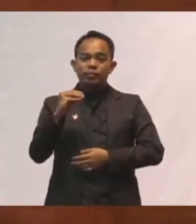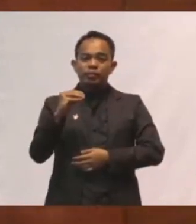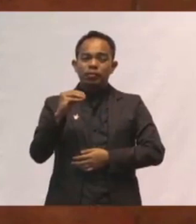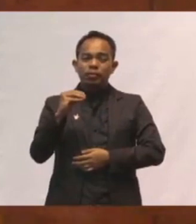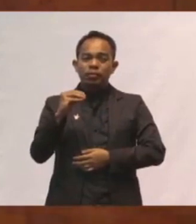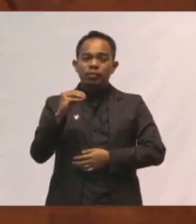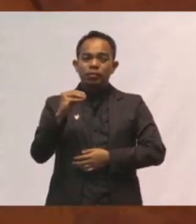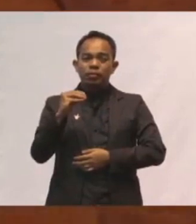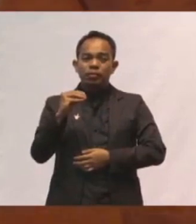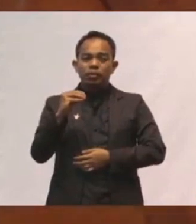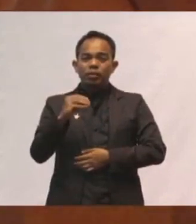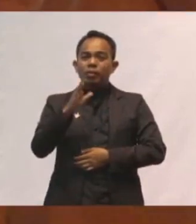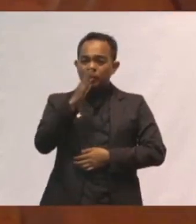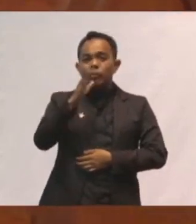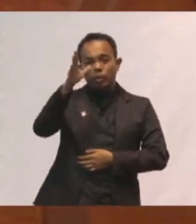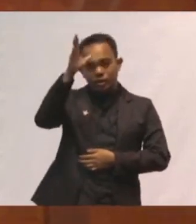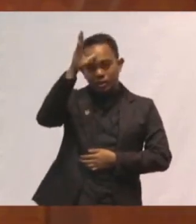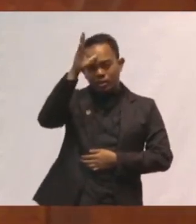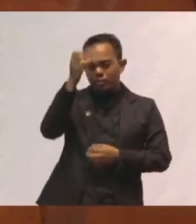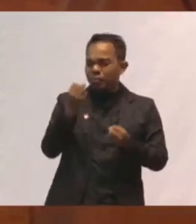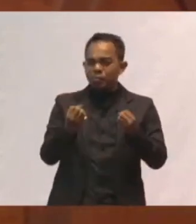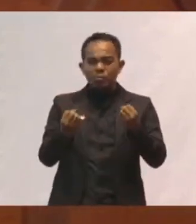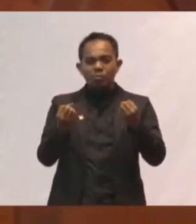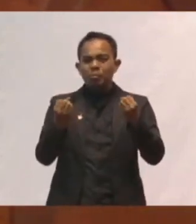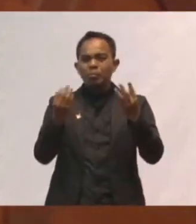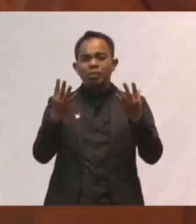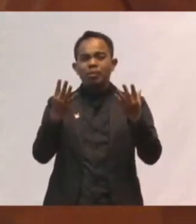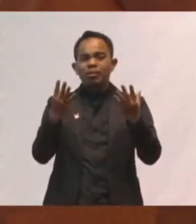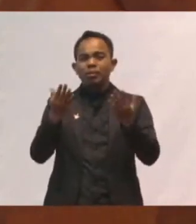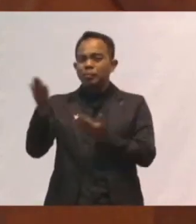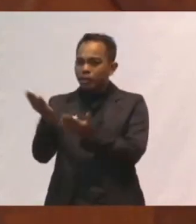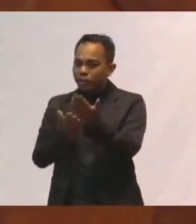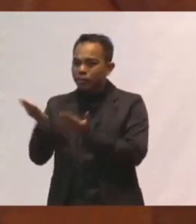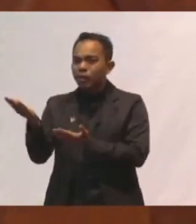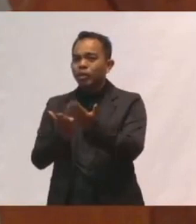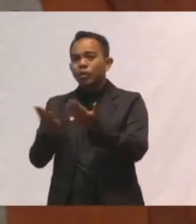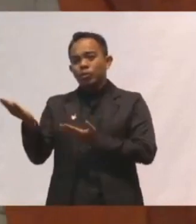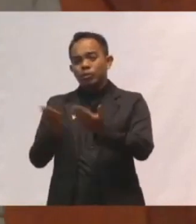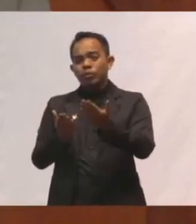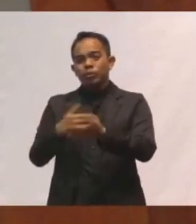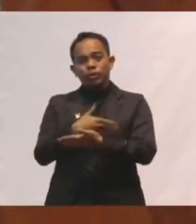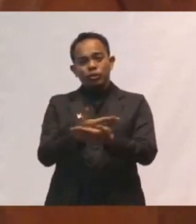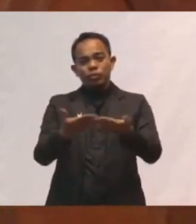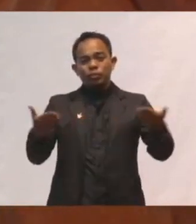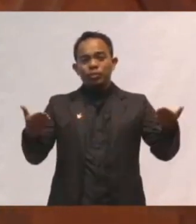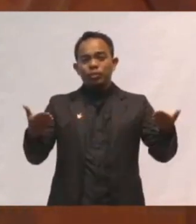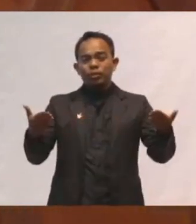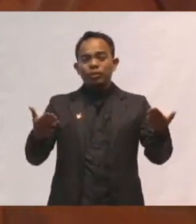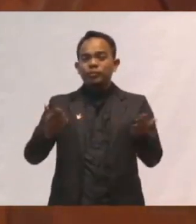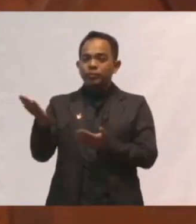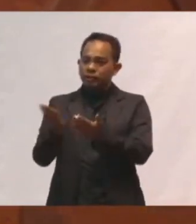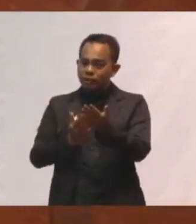mereka ini berdua banyak berbakti untuk kita. Kita akan berbakti